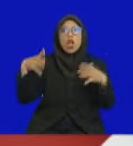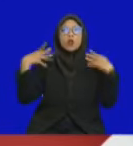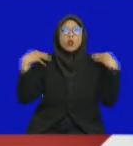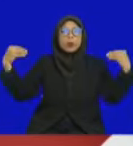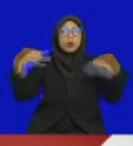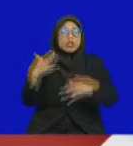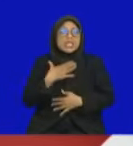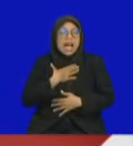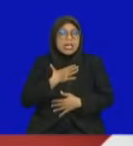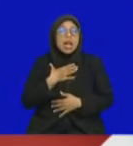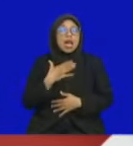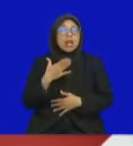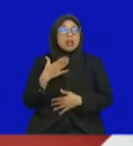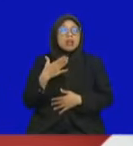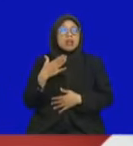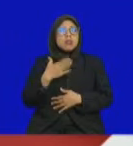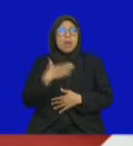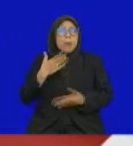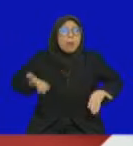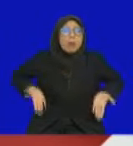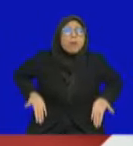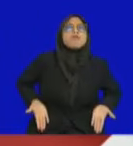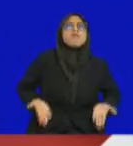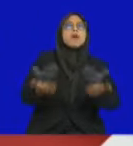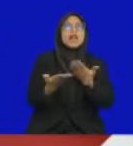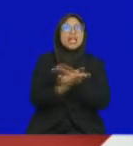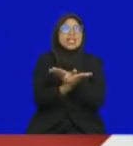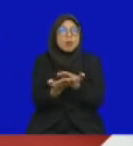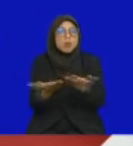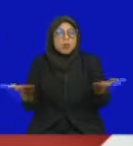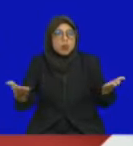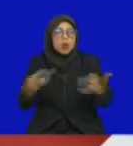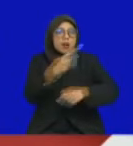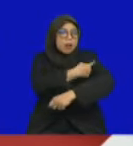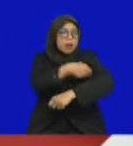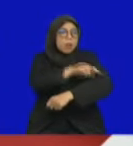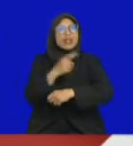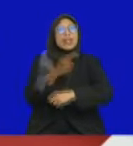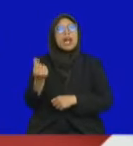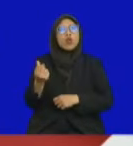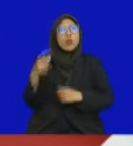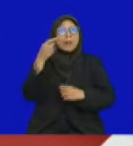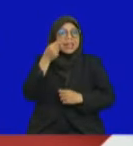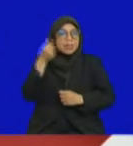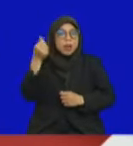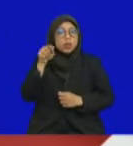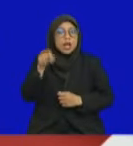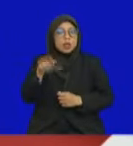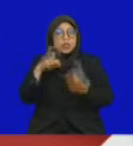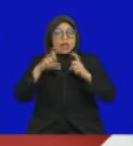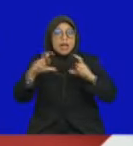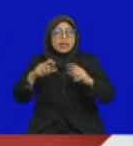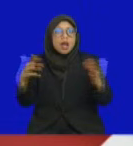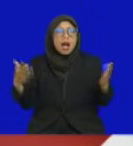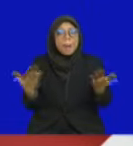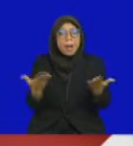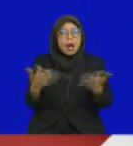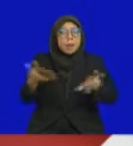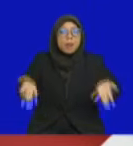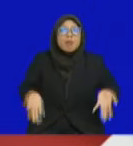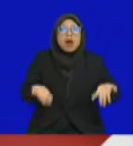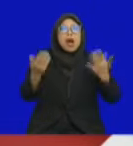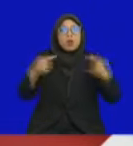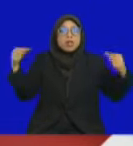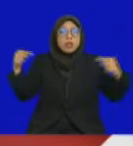saya karena apa Karena kita ingin membangkitkan seluruh potensi ekonomi yang ada di Madura dengan cara apa membangun infrastruktur yang